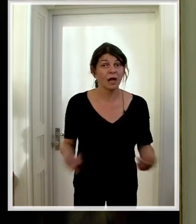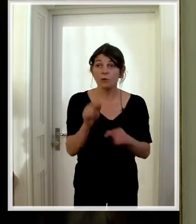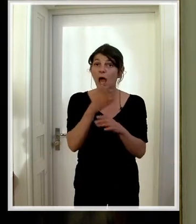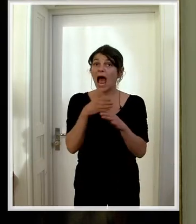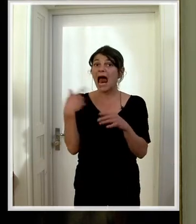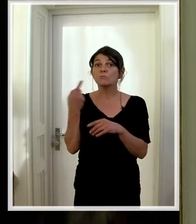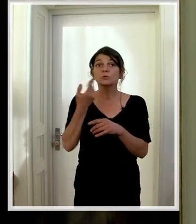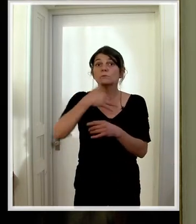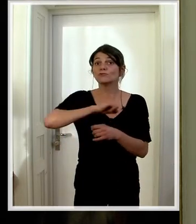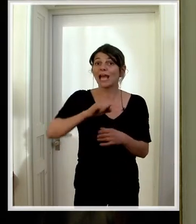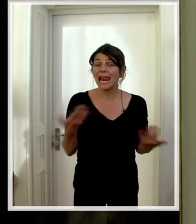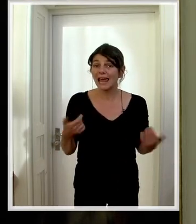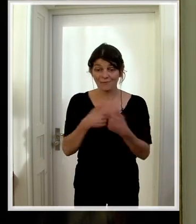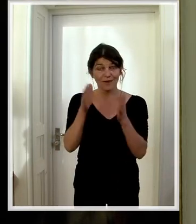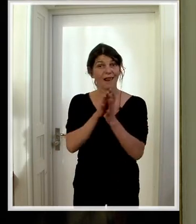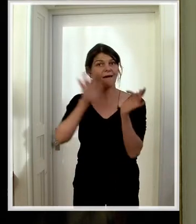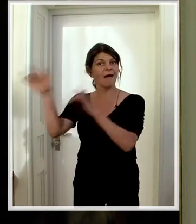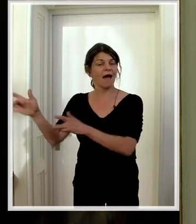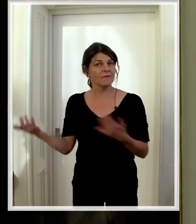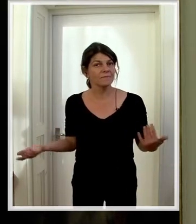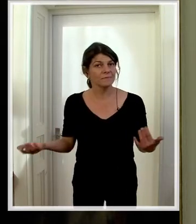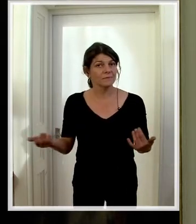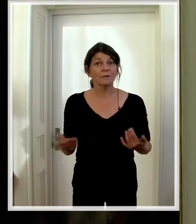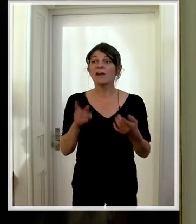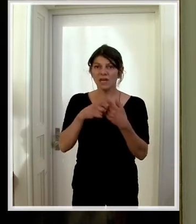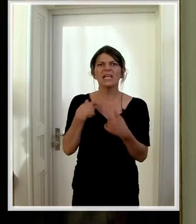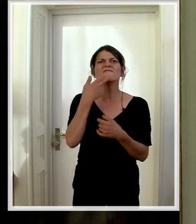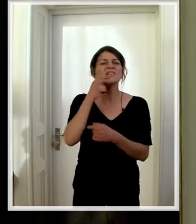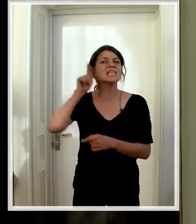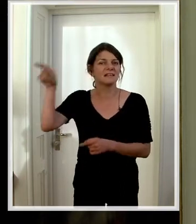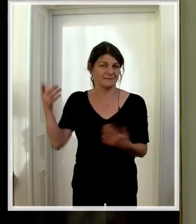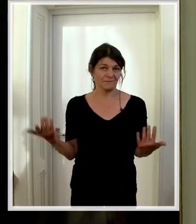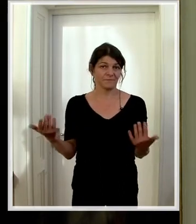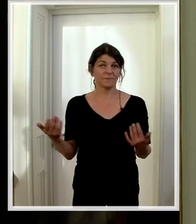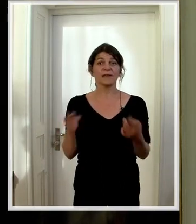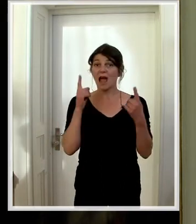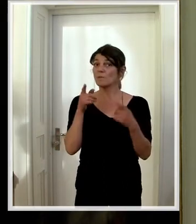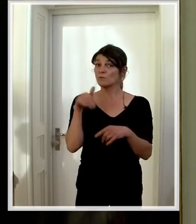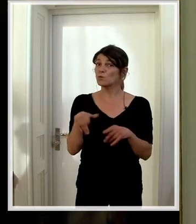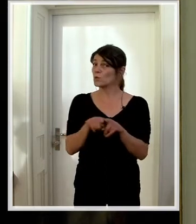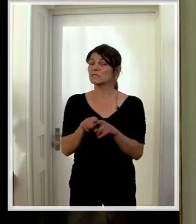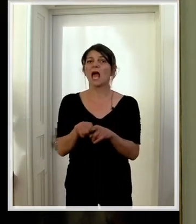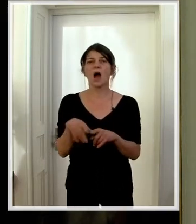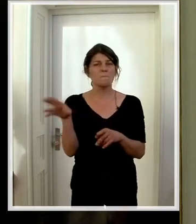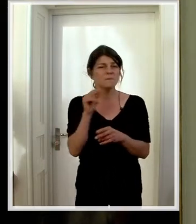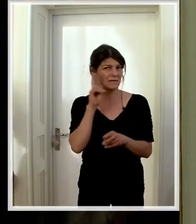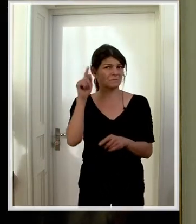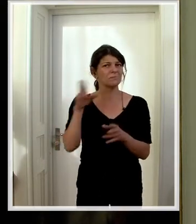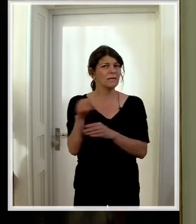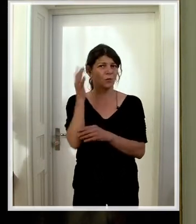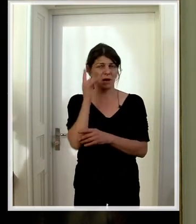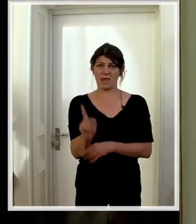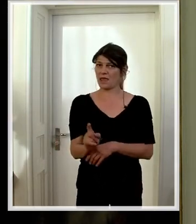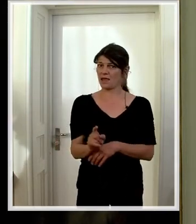halbe Stunde schneller in Feldkirch sein, wenn man dann dorthin gehen will. Und das muss man einfach auch berücksichtigen. Wir